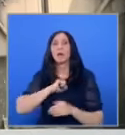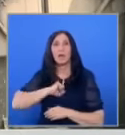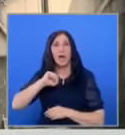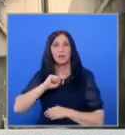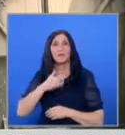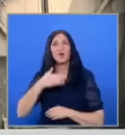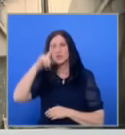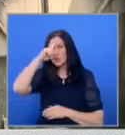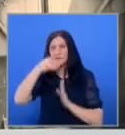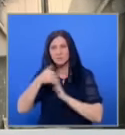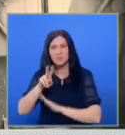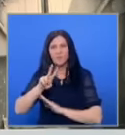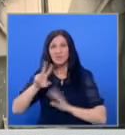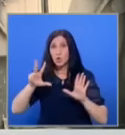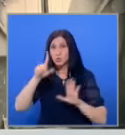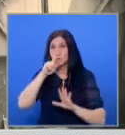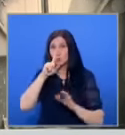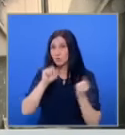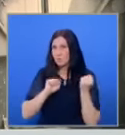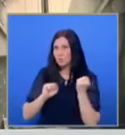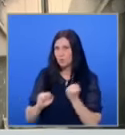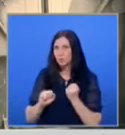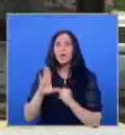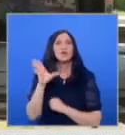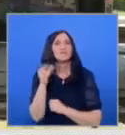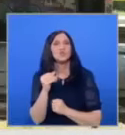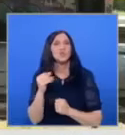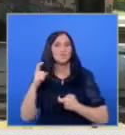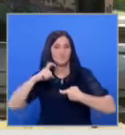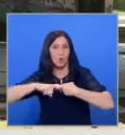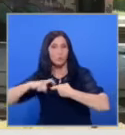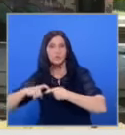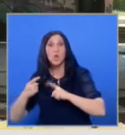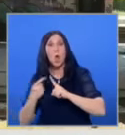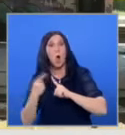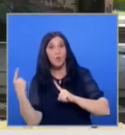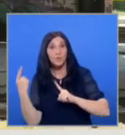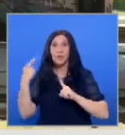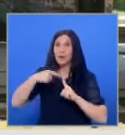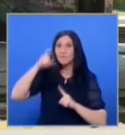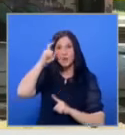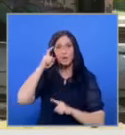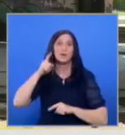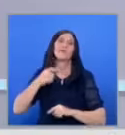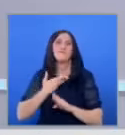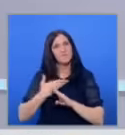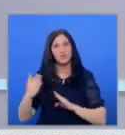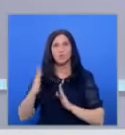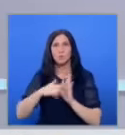Влакът за София замина с 28 минути закъснение. Всички композиции от и за Варна вече се движат по график.